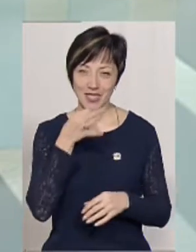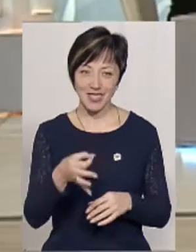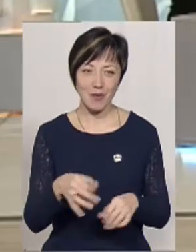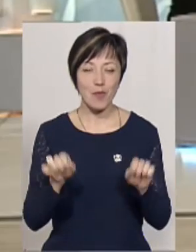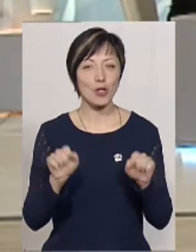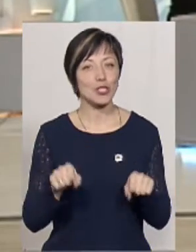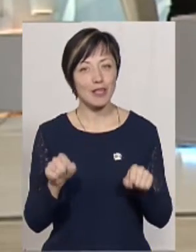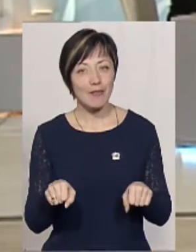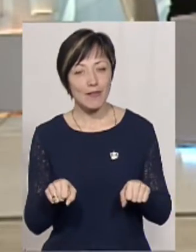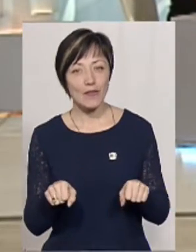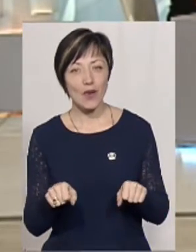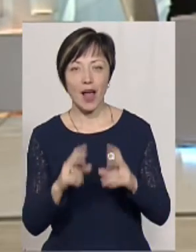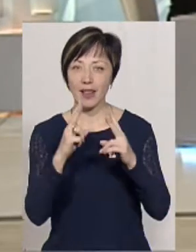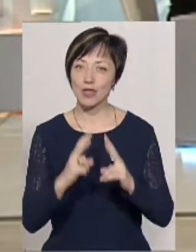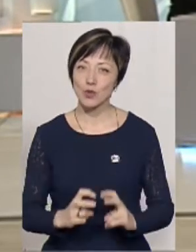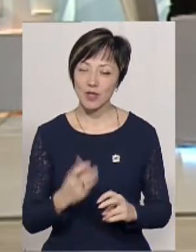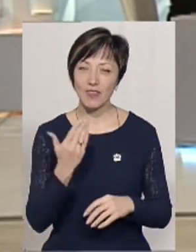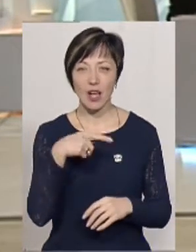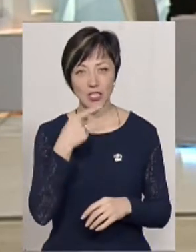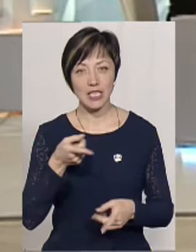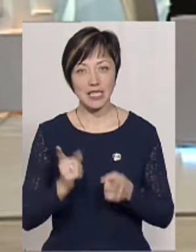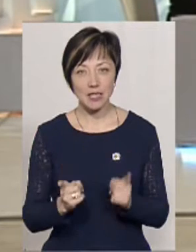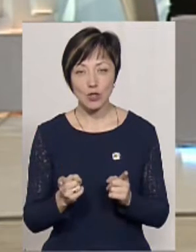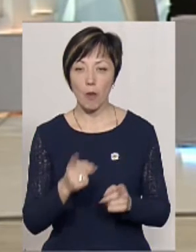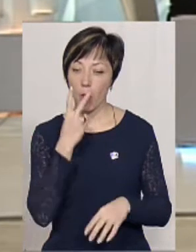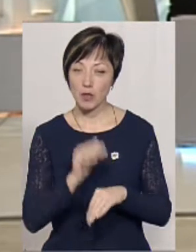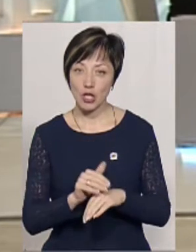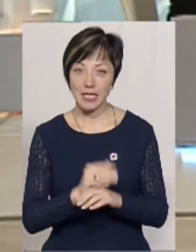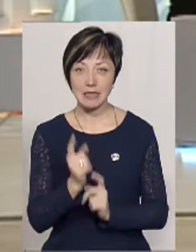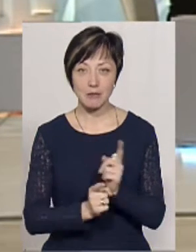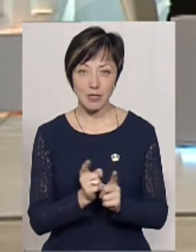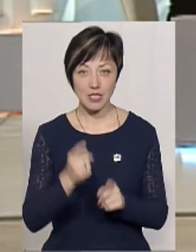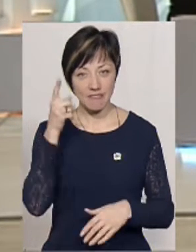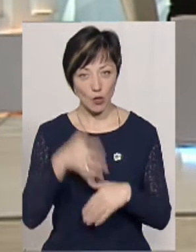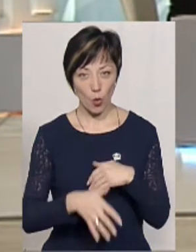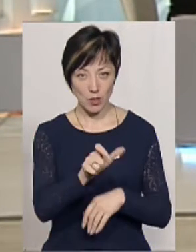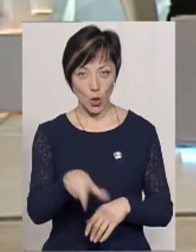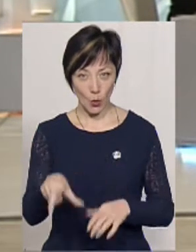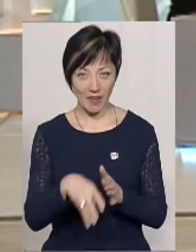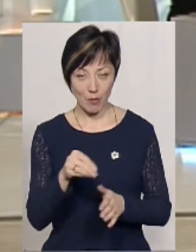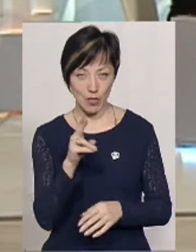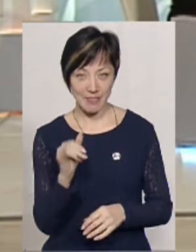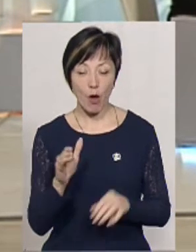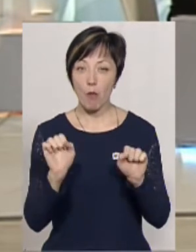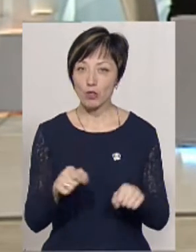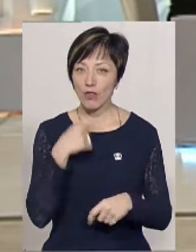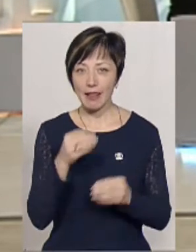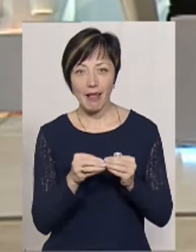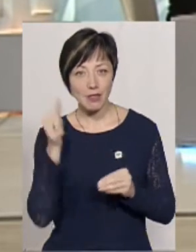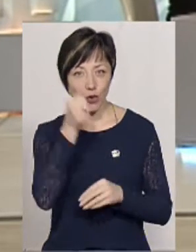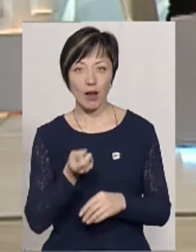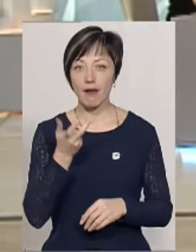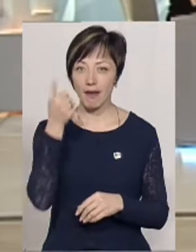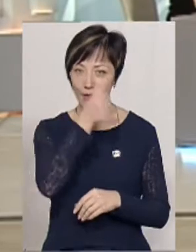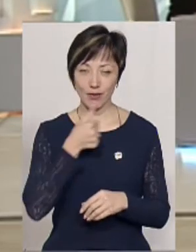вгадувати. Можливо, ви ж аналізуєте, ви кажете, що дійсно ви помічаєте, що змінюється свідомість виборців. Можемо говорити про десятиліття чи про